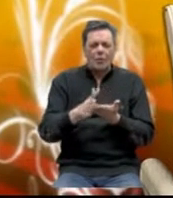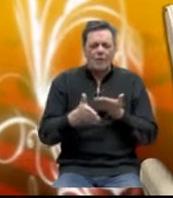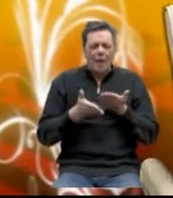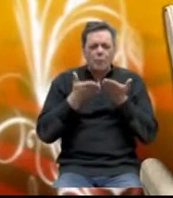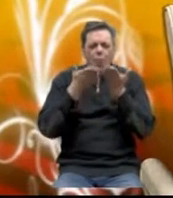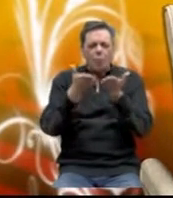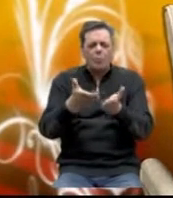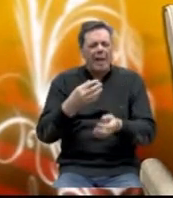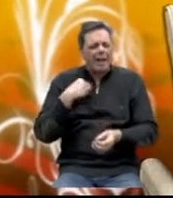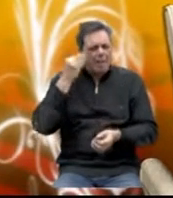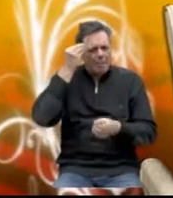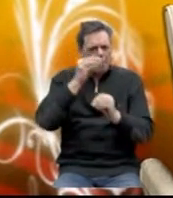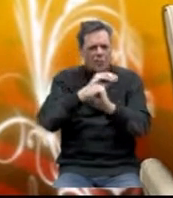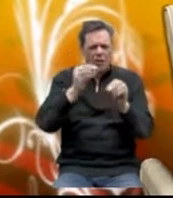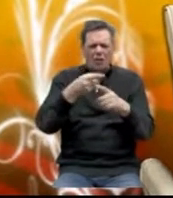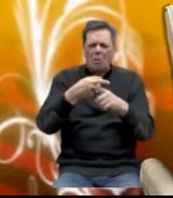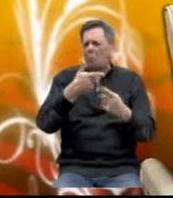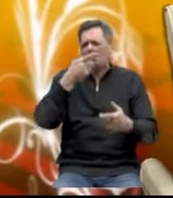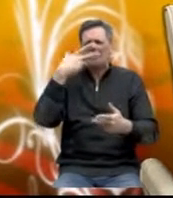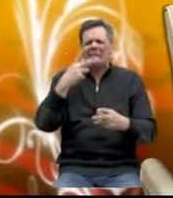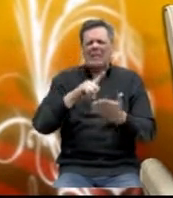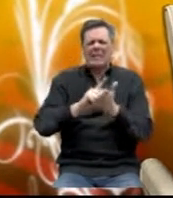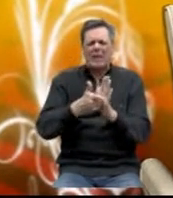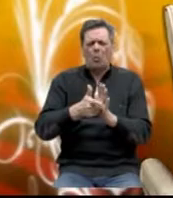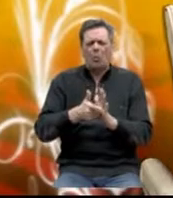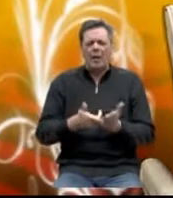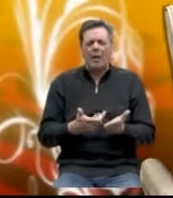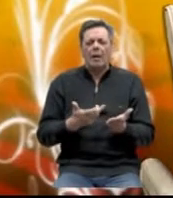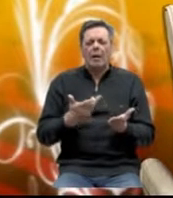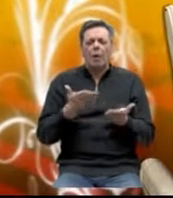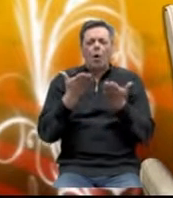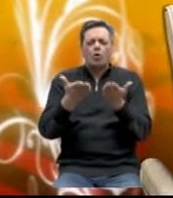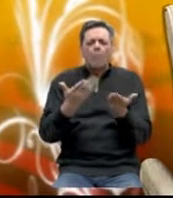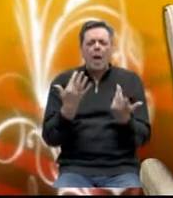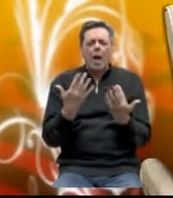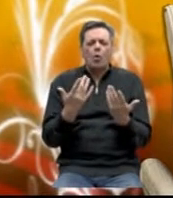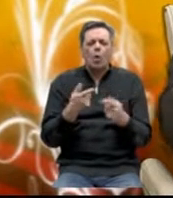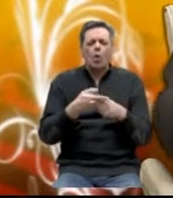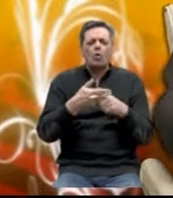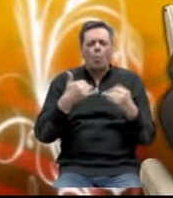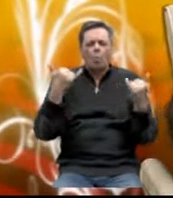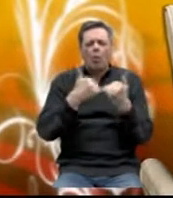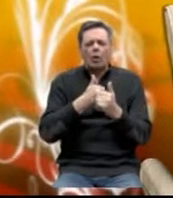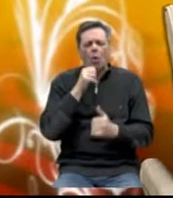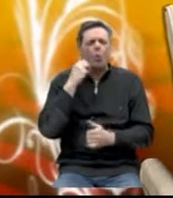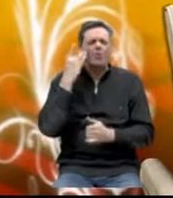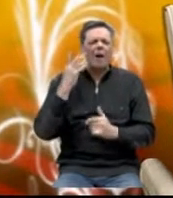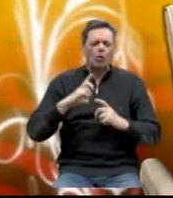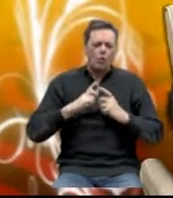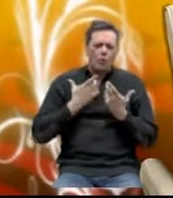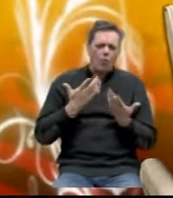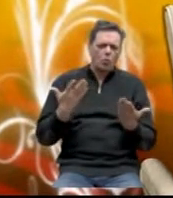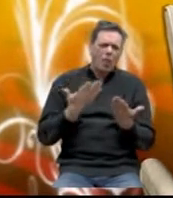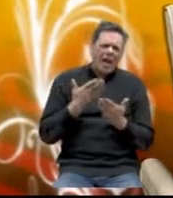ili podsjećati u pola minute ili u jednoj minuti zapravo tome koje su pogreške u svakodnevnom životu, kako